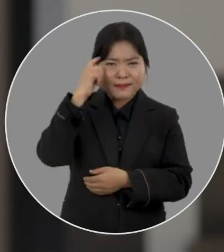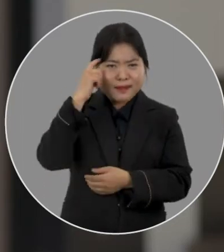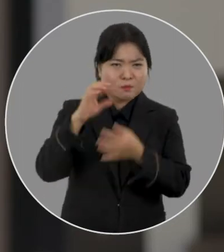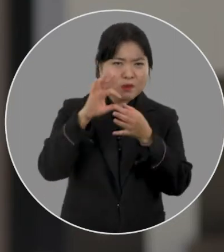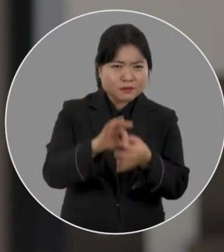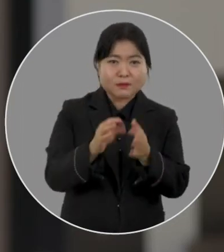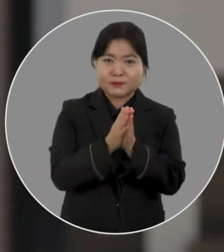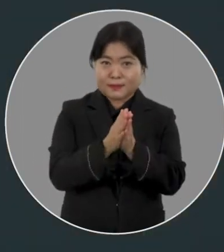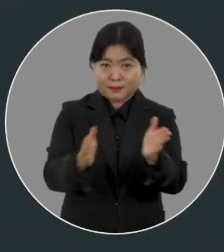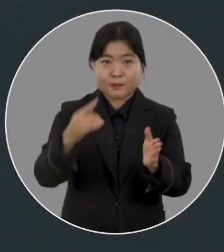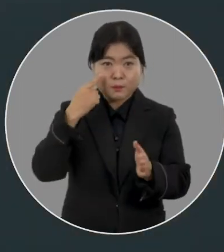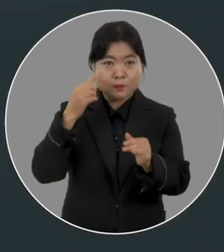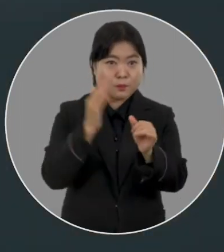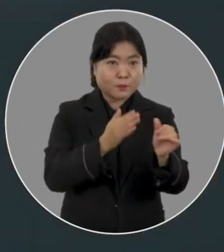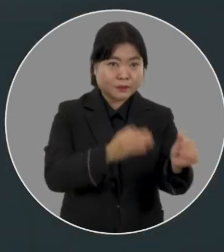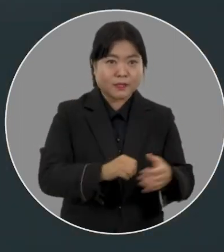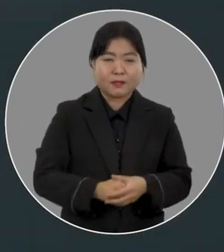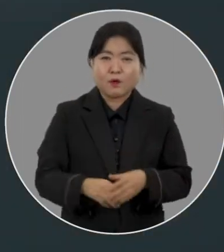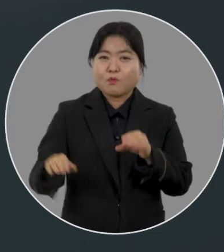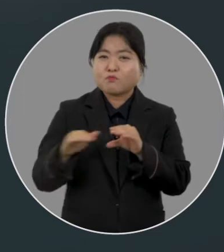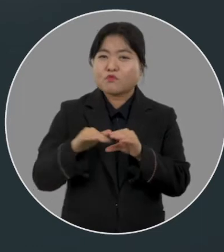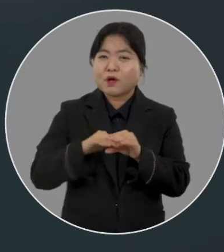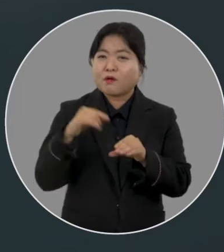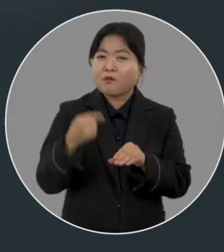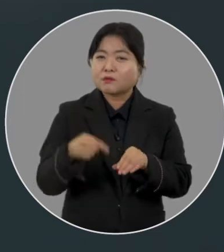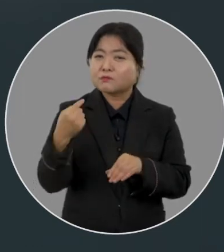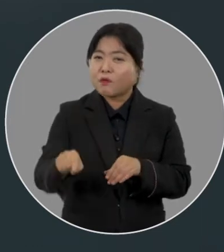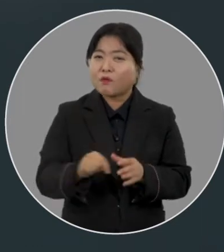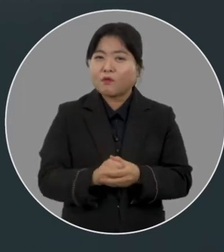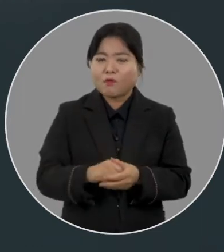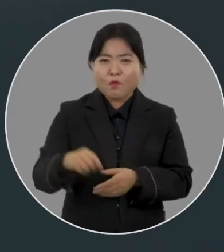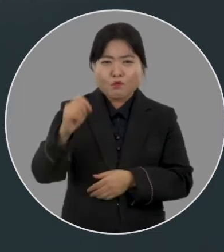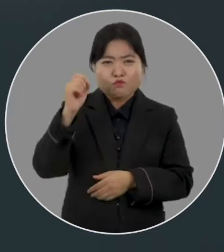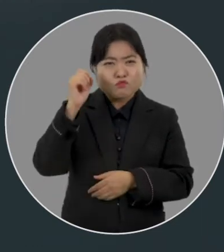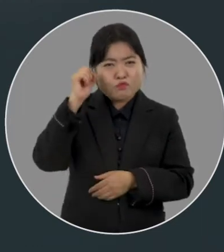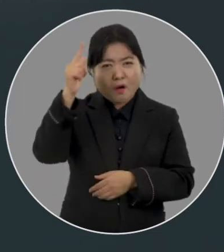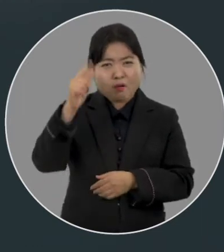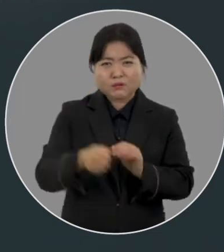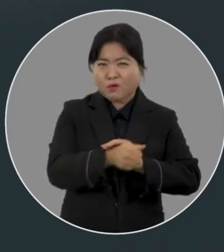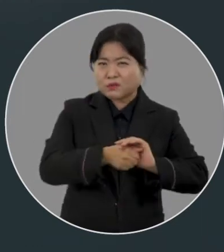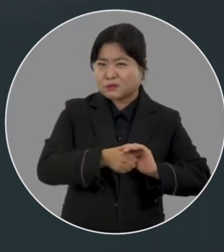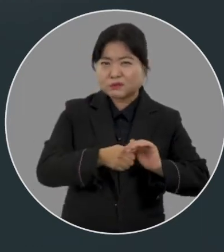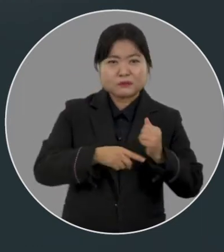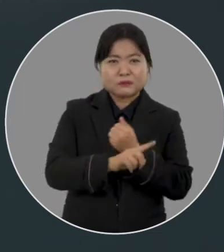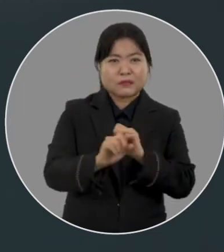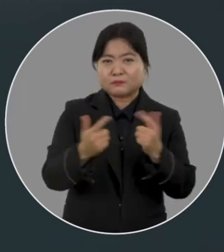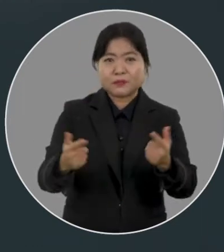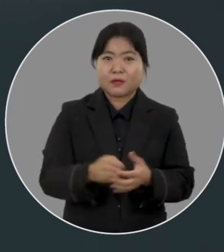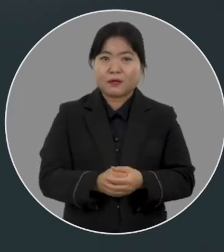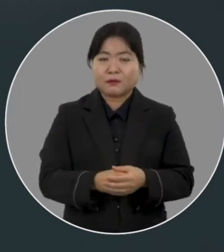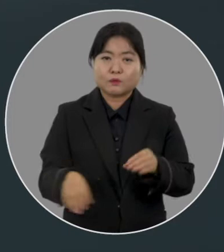한번 시작해 봅시다. 문화라는 것은 사실은 우월하고 열등한 개념은 아닙니다.